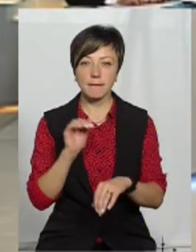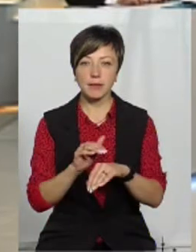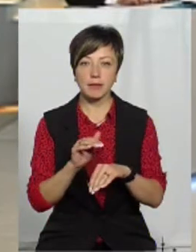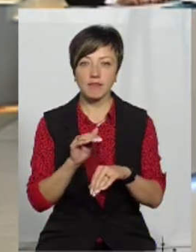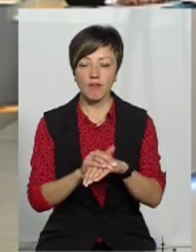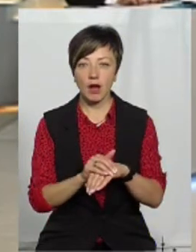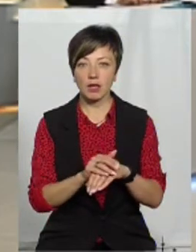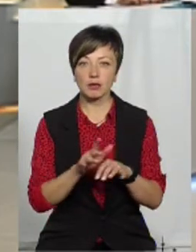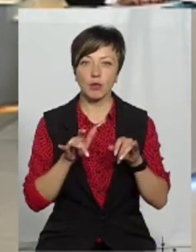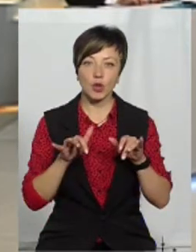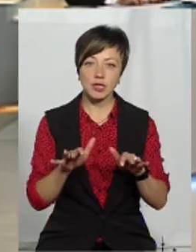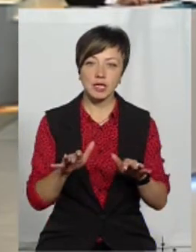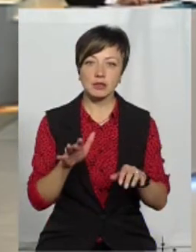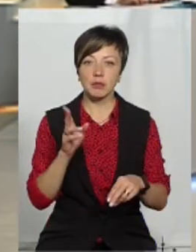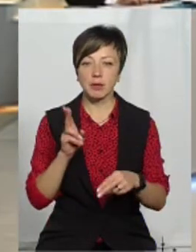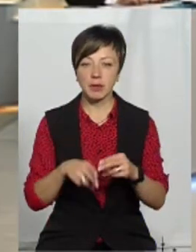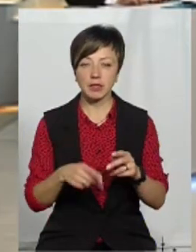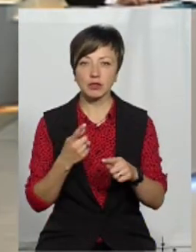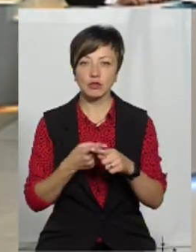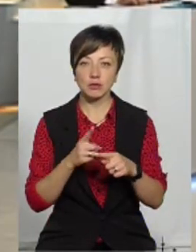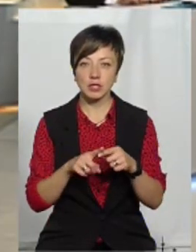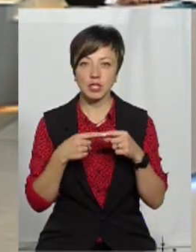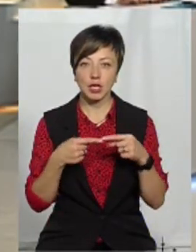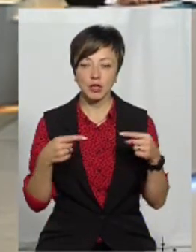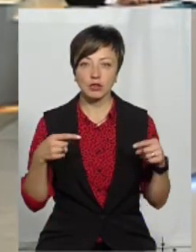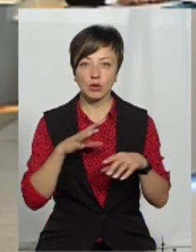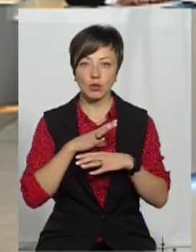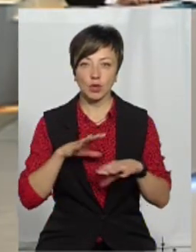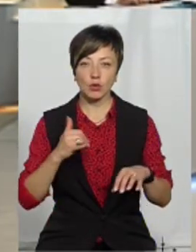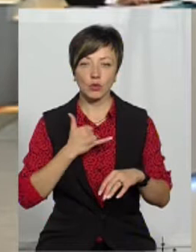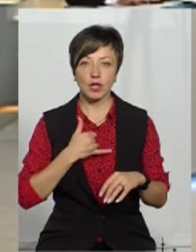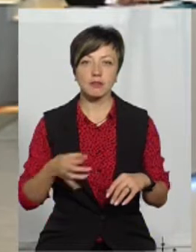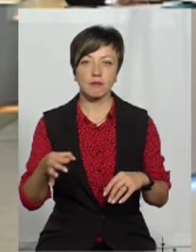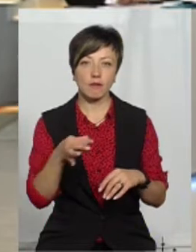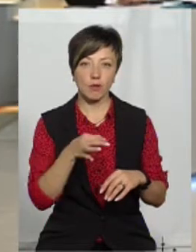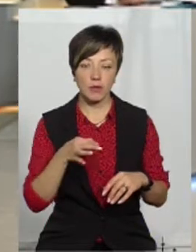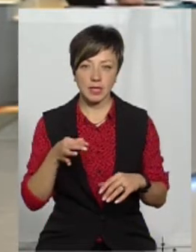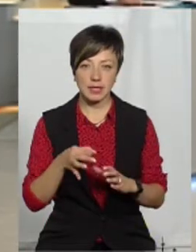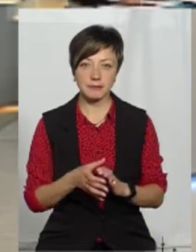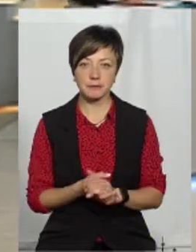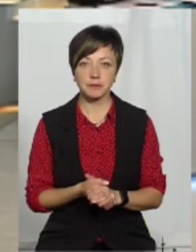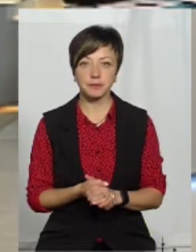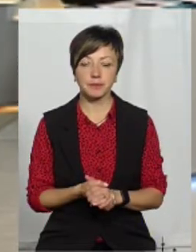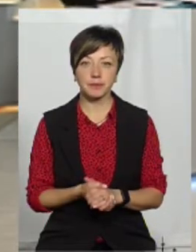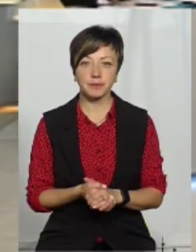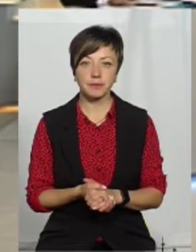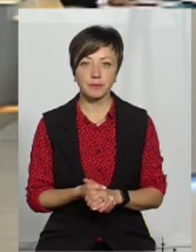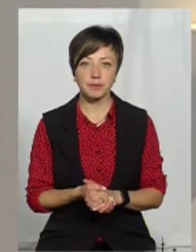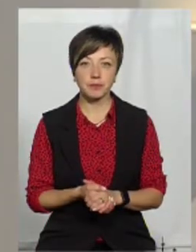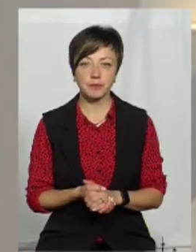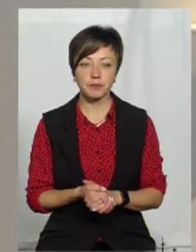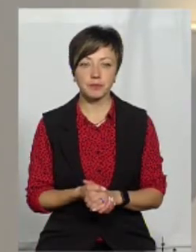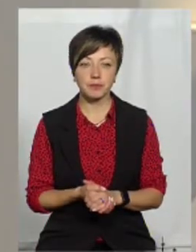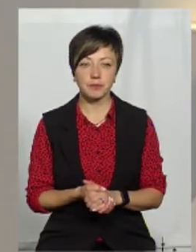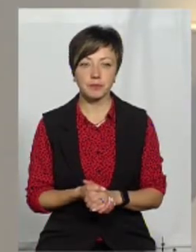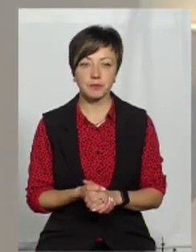факти, там, чи якісь процеси припинені, щоб ці речі, скажімо, уникнути в нас в області? Дякую, пане Вікторе. Штаб,